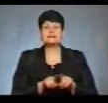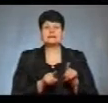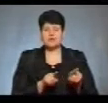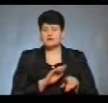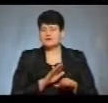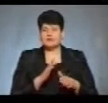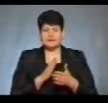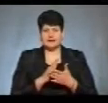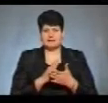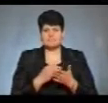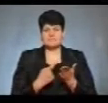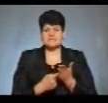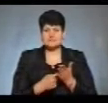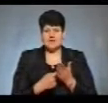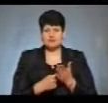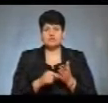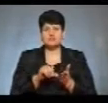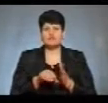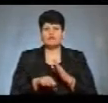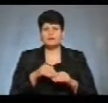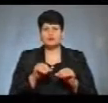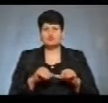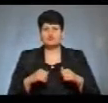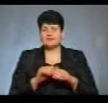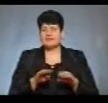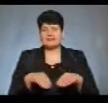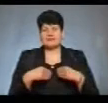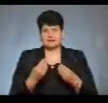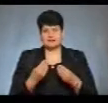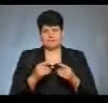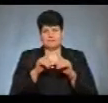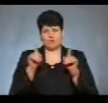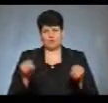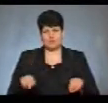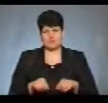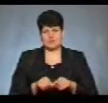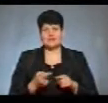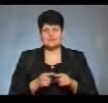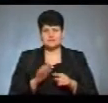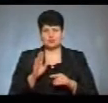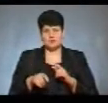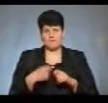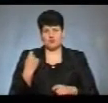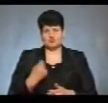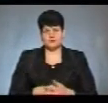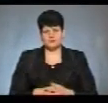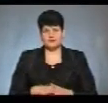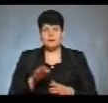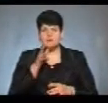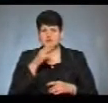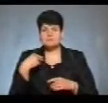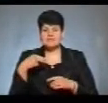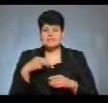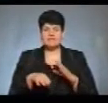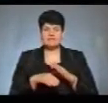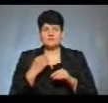є підставою члену виборчої комісії не видати виборчий бюлетень. Це буде порушенням. Під час президентських